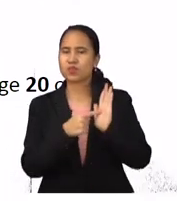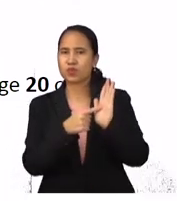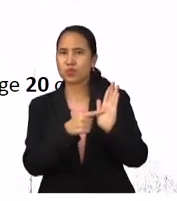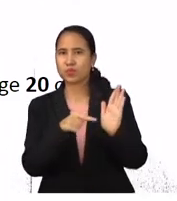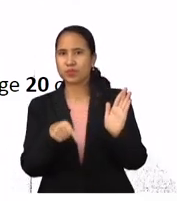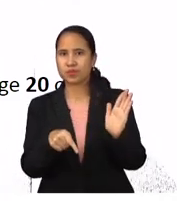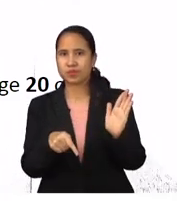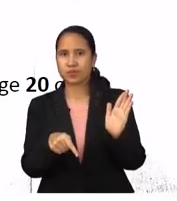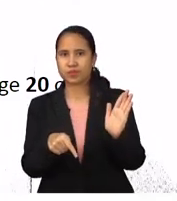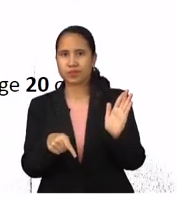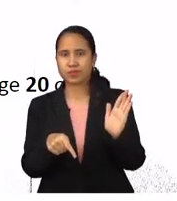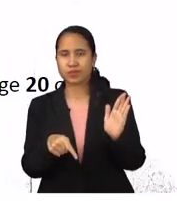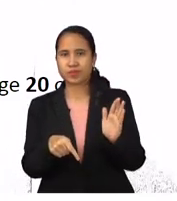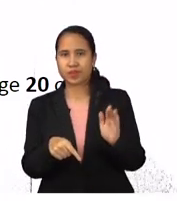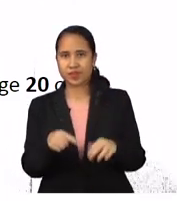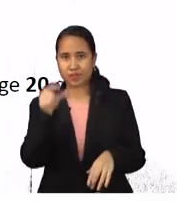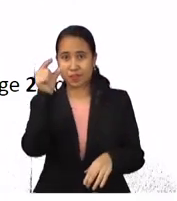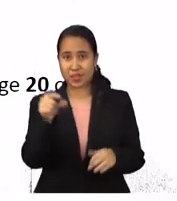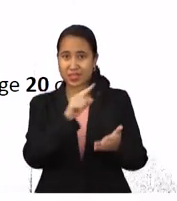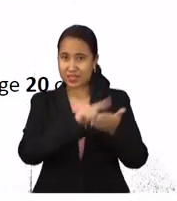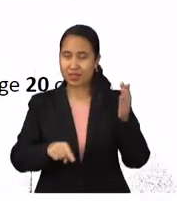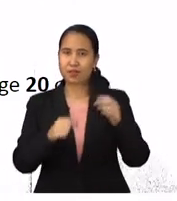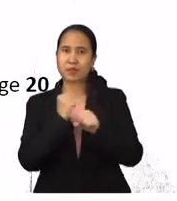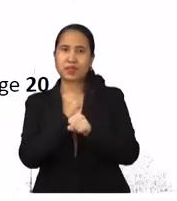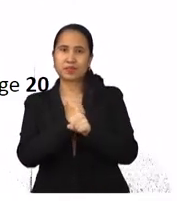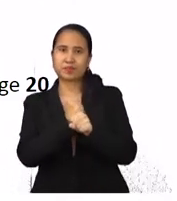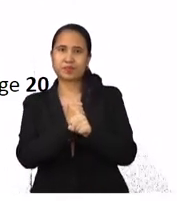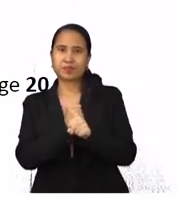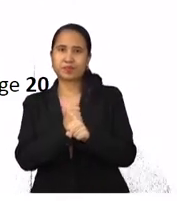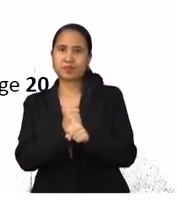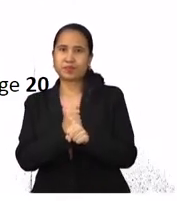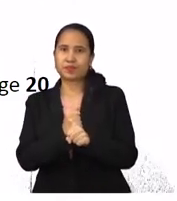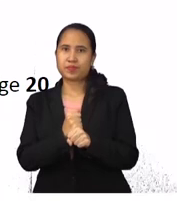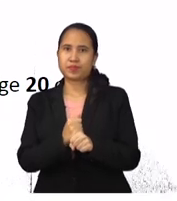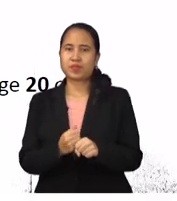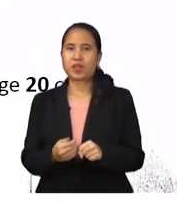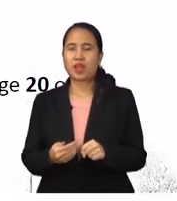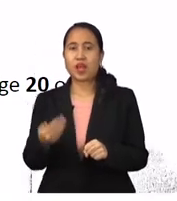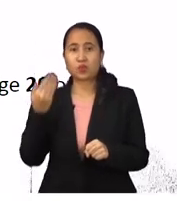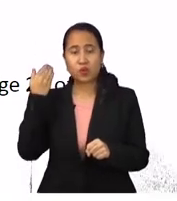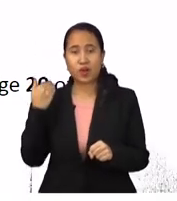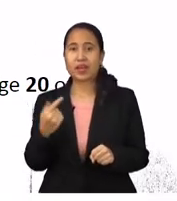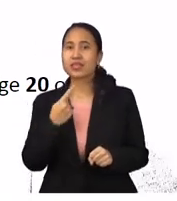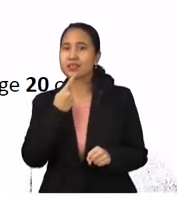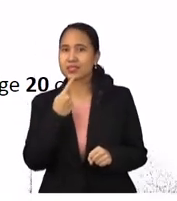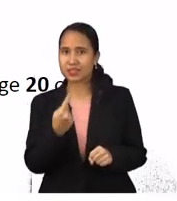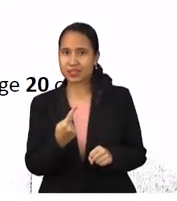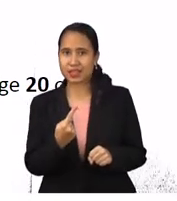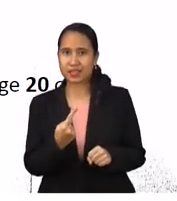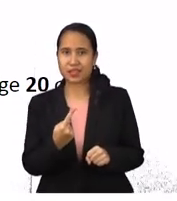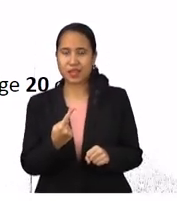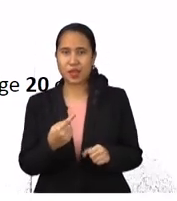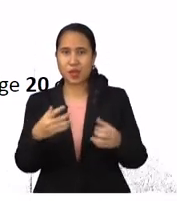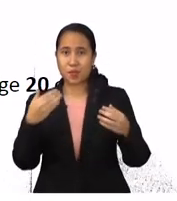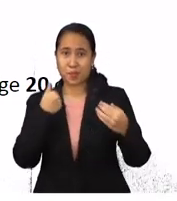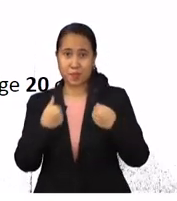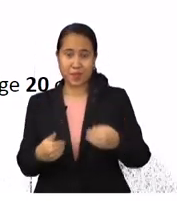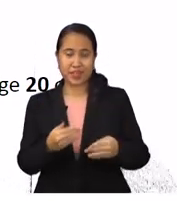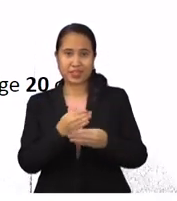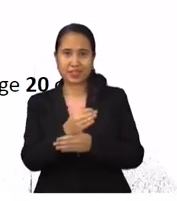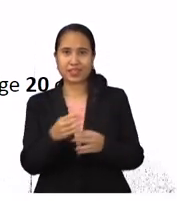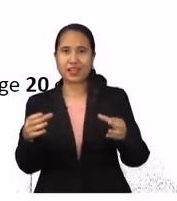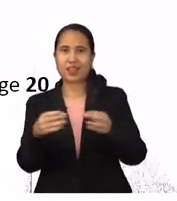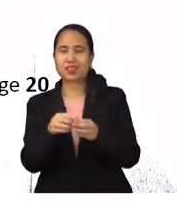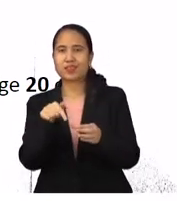amnestieverlening ten aanzien van de daders. Het voorgaande benadrukt het standpunt van het Mensenrechtencomité van de strijdigheid